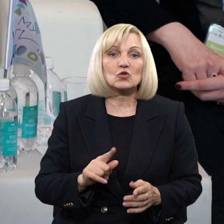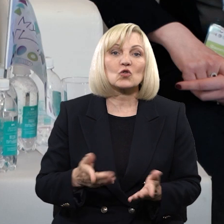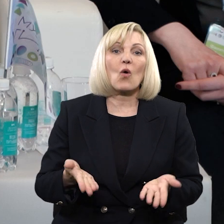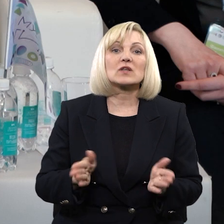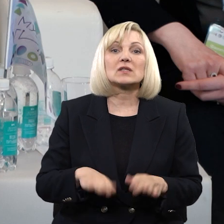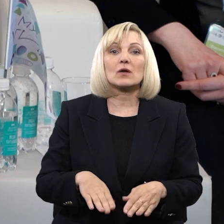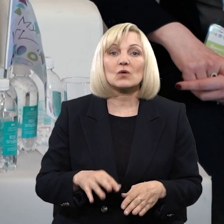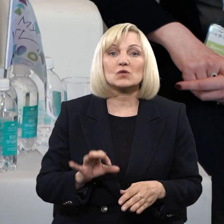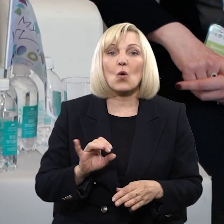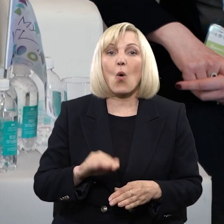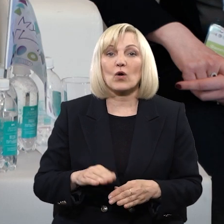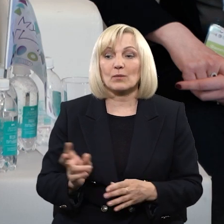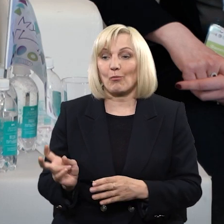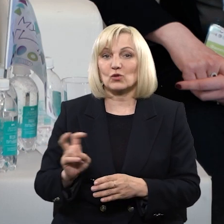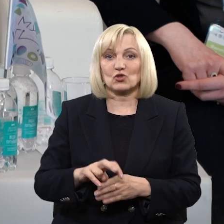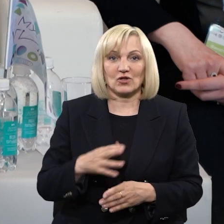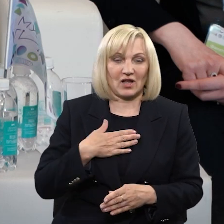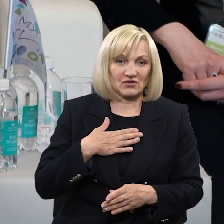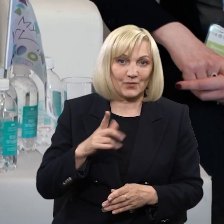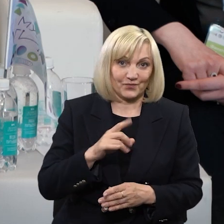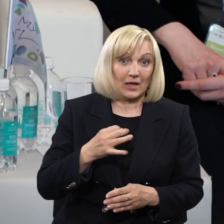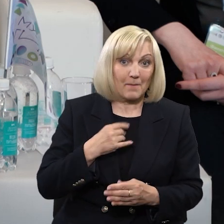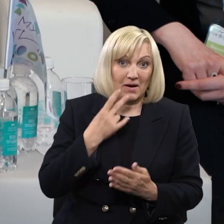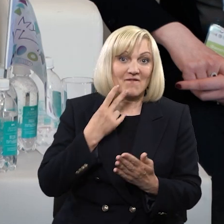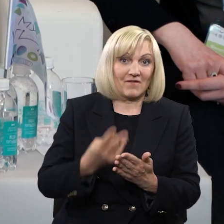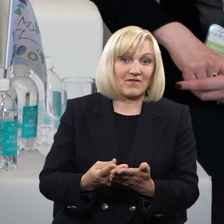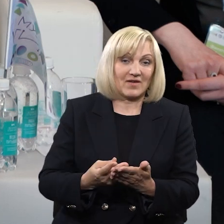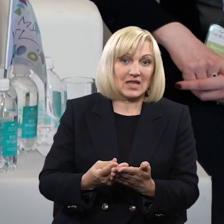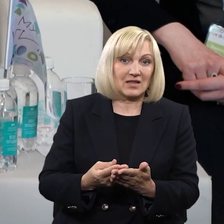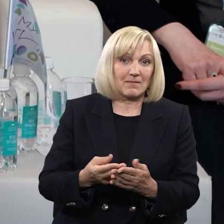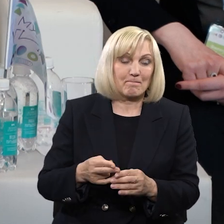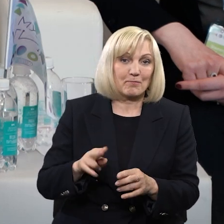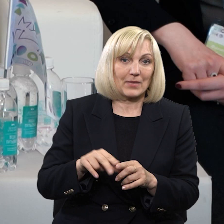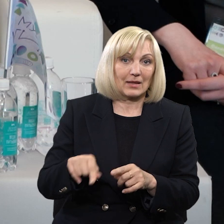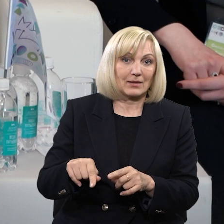что остается от посещения нашего музея и мы видим отражение